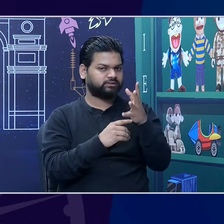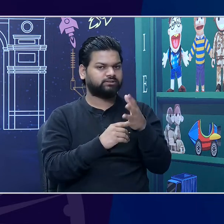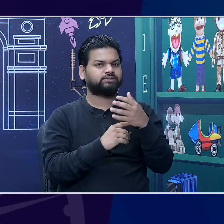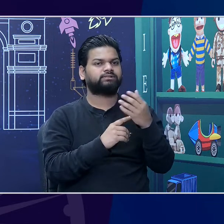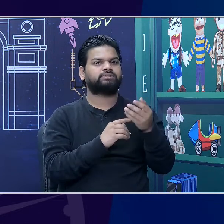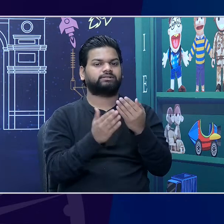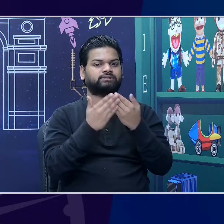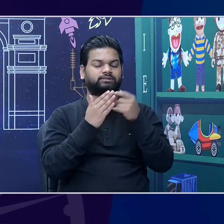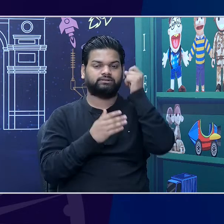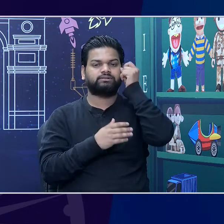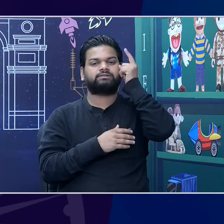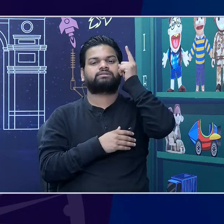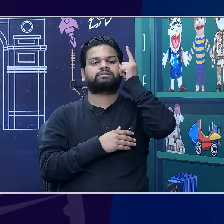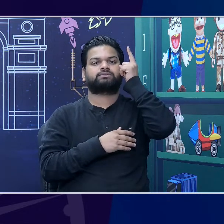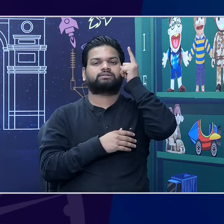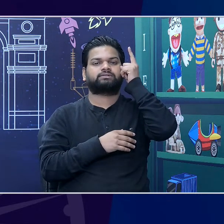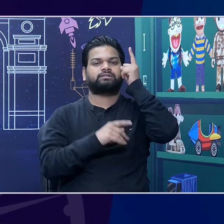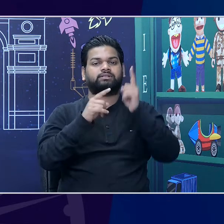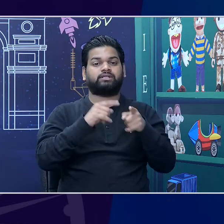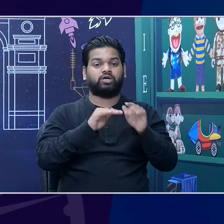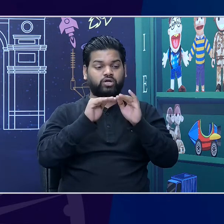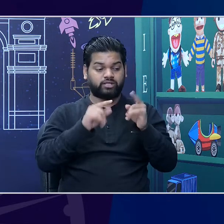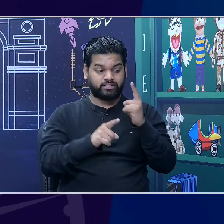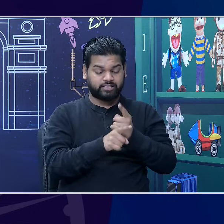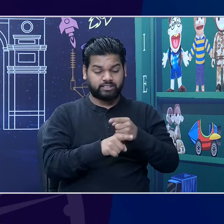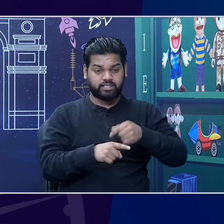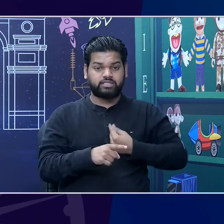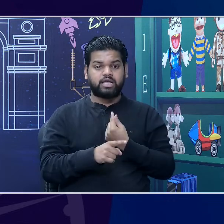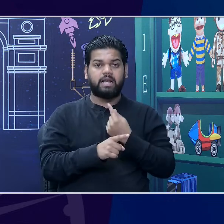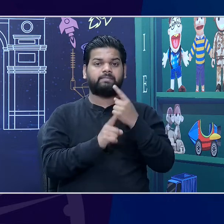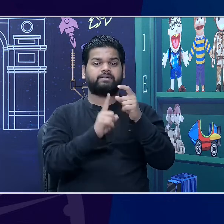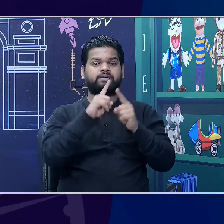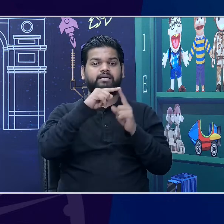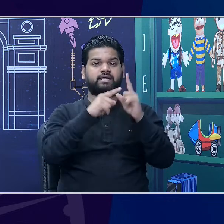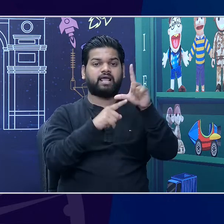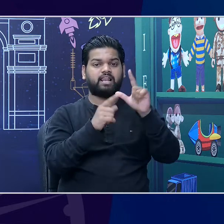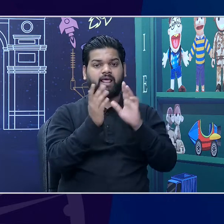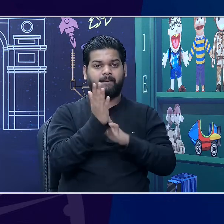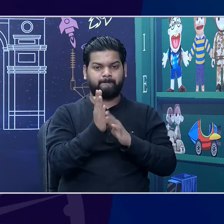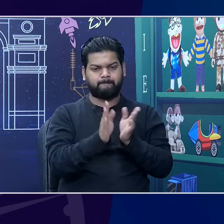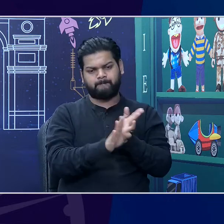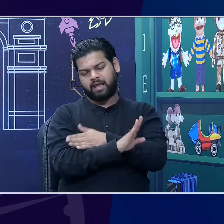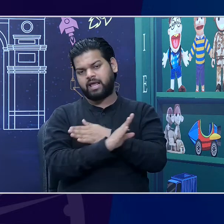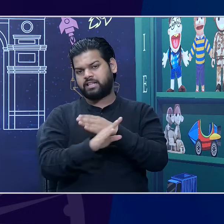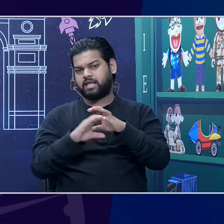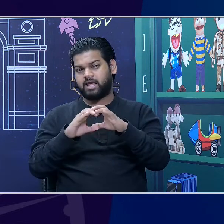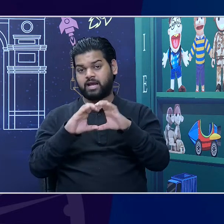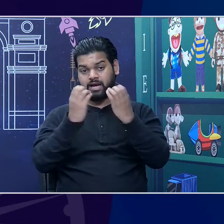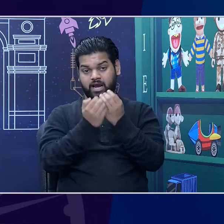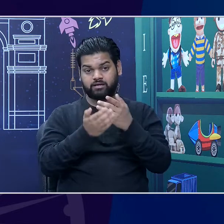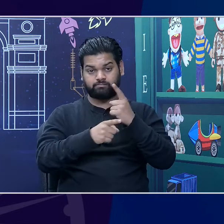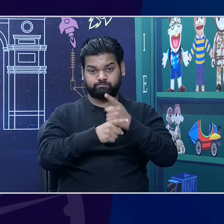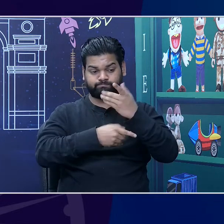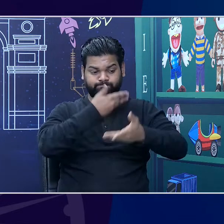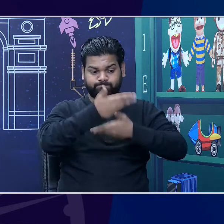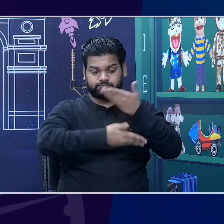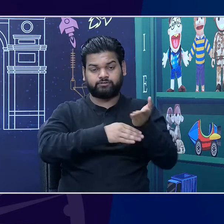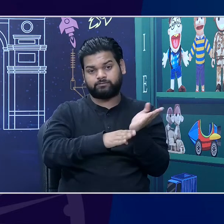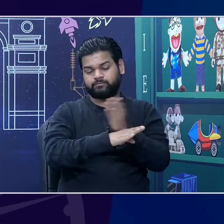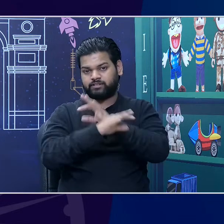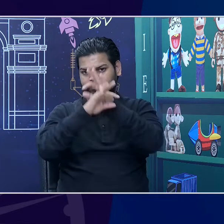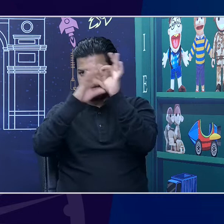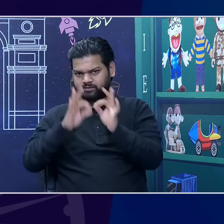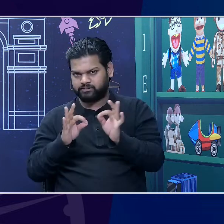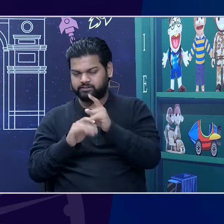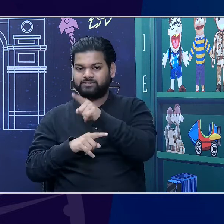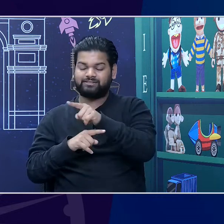होगी। हम अच्छे से TLM प्रिपेयर करके क्लास में प्रिपेयर करके जाएंगे तो शायद बच्चे इंटरेस्ट लेकर के बहुत अच्छे से समझ पाएंगे।